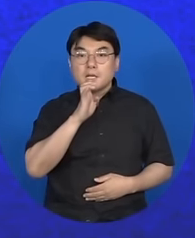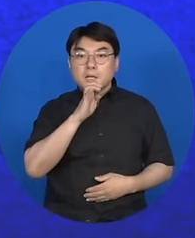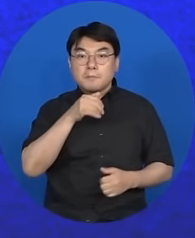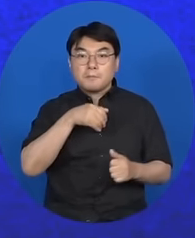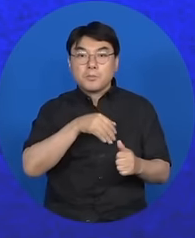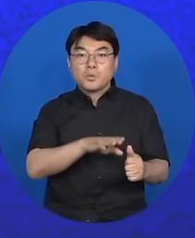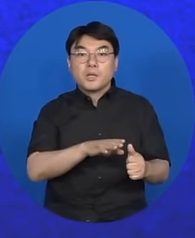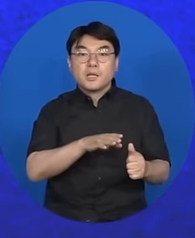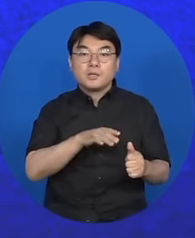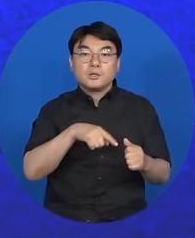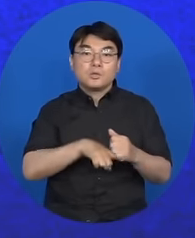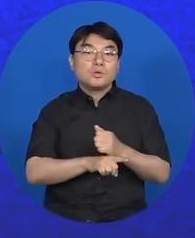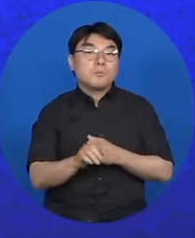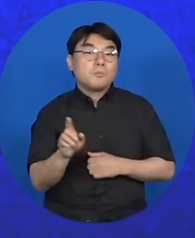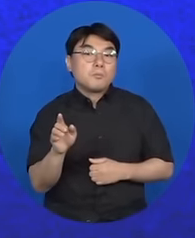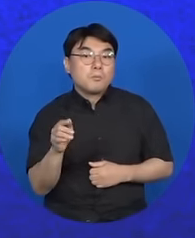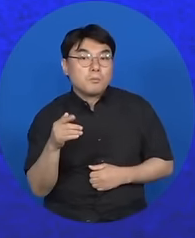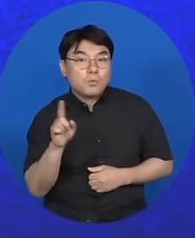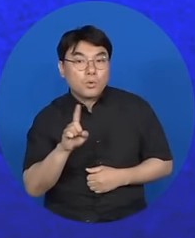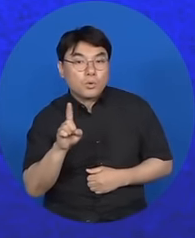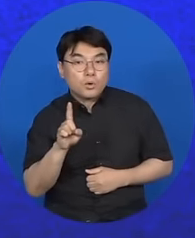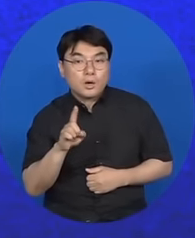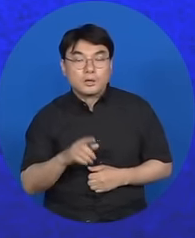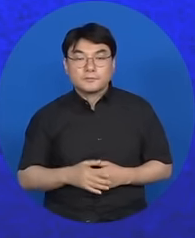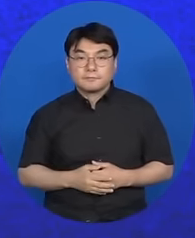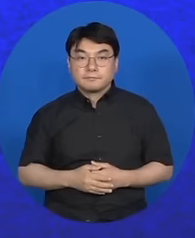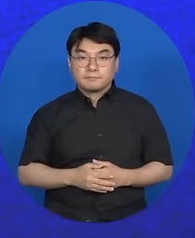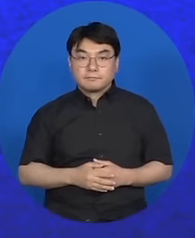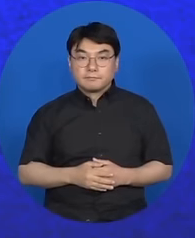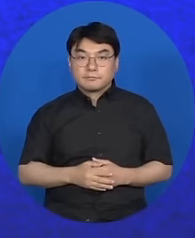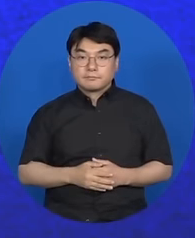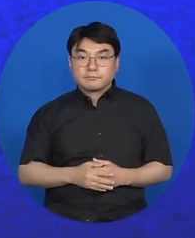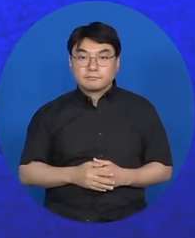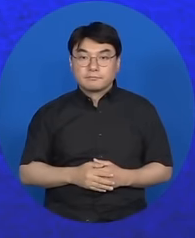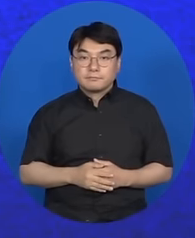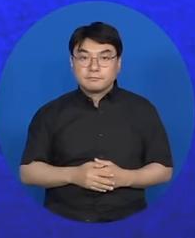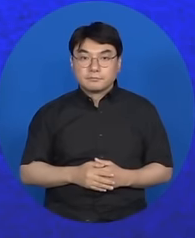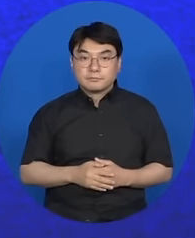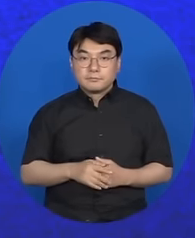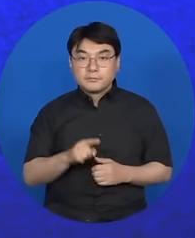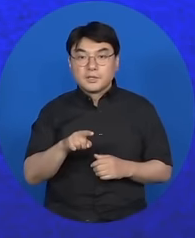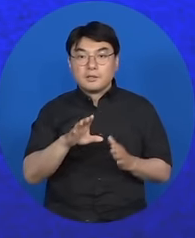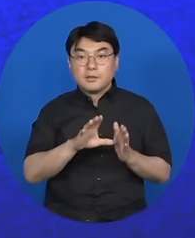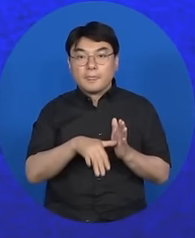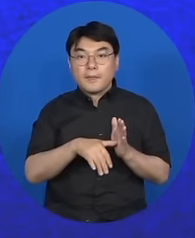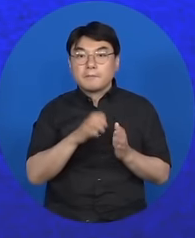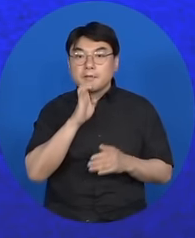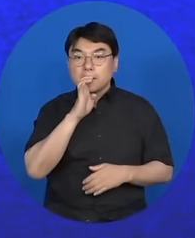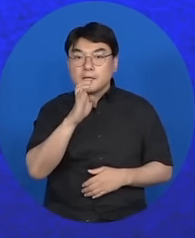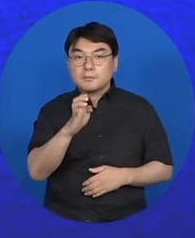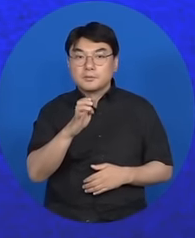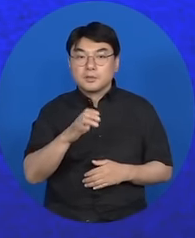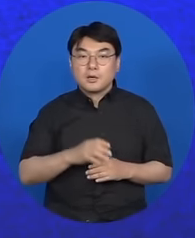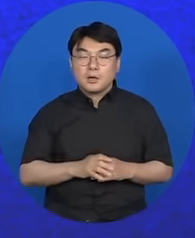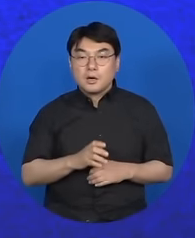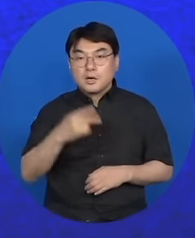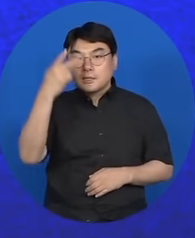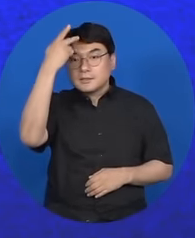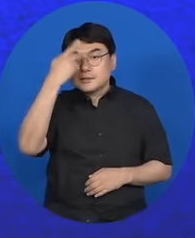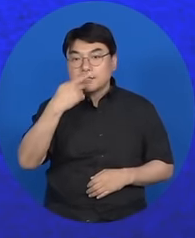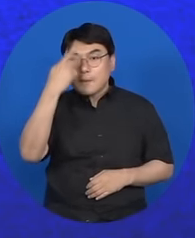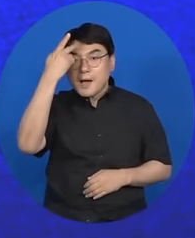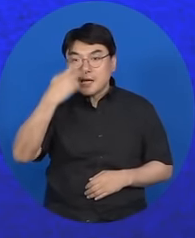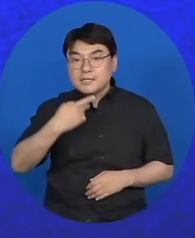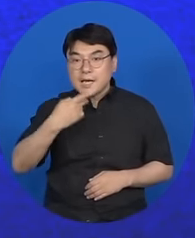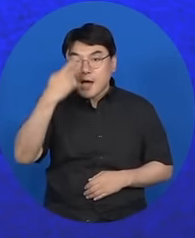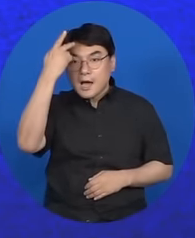것일까? 추측할 수 있는 근거 몇 가지가 있는데 그 중에 하나가 무엇이냐면 당시의 빌립은요, 이 북부 사마리아에서